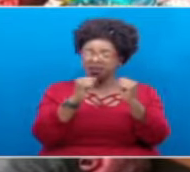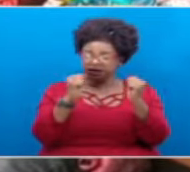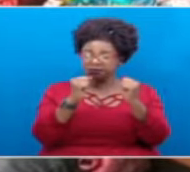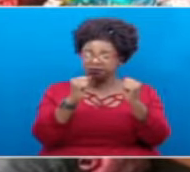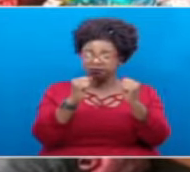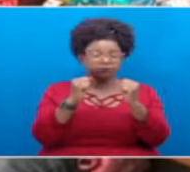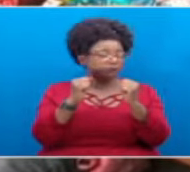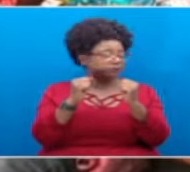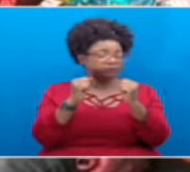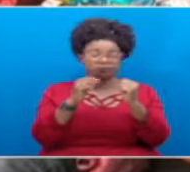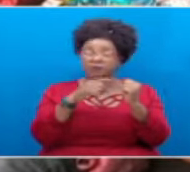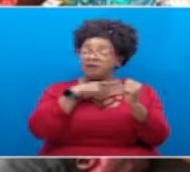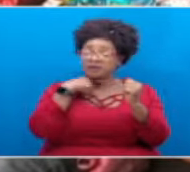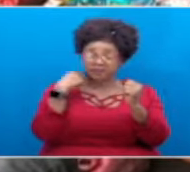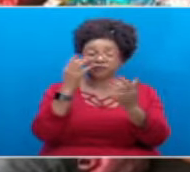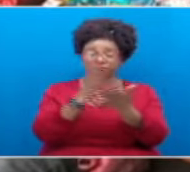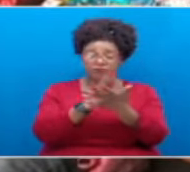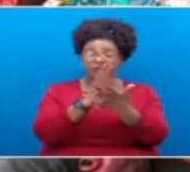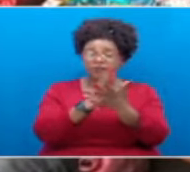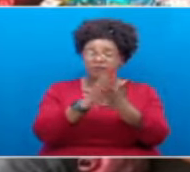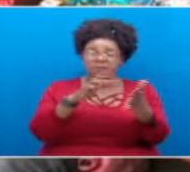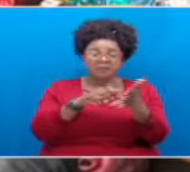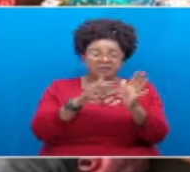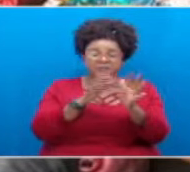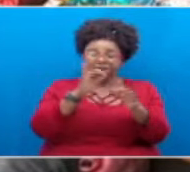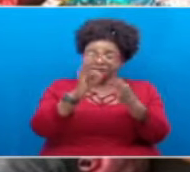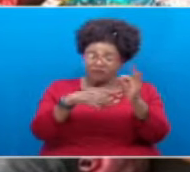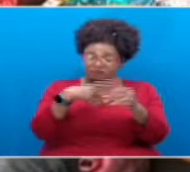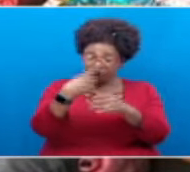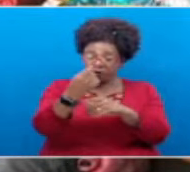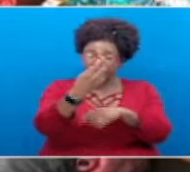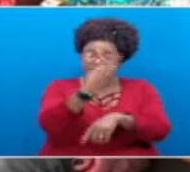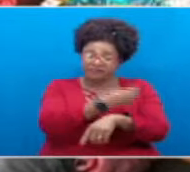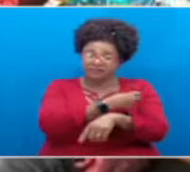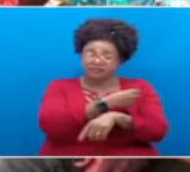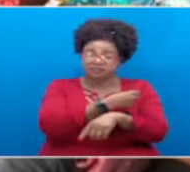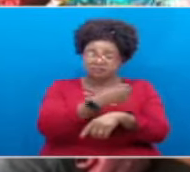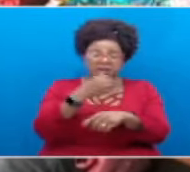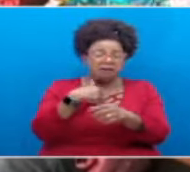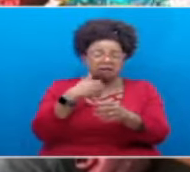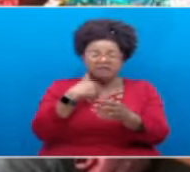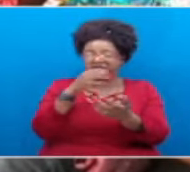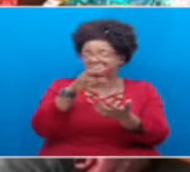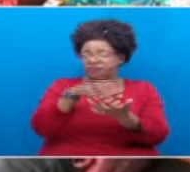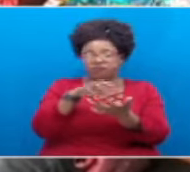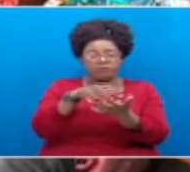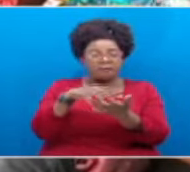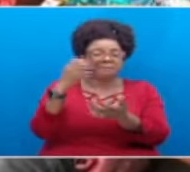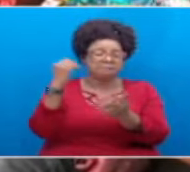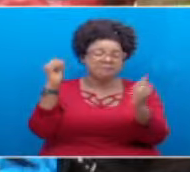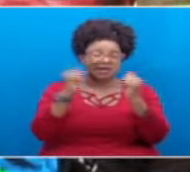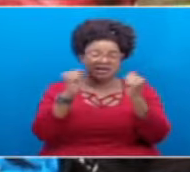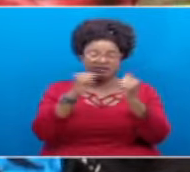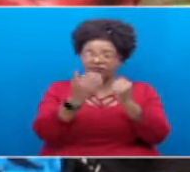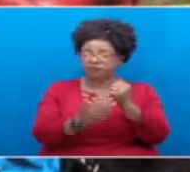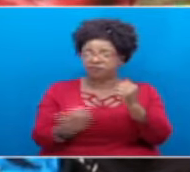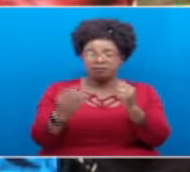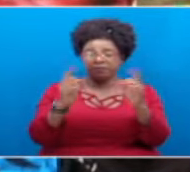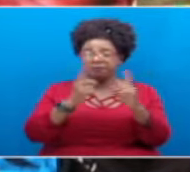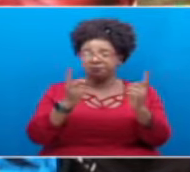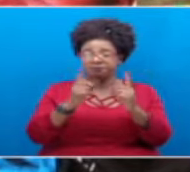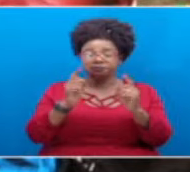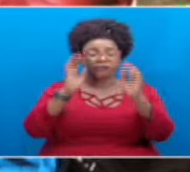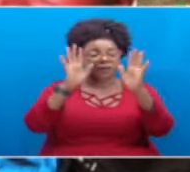inaua. So tukienda hiyo vaccine hatutakuwa na vifo ya malaria kwa watoto. Na ni muhimu kwa